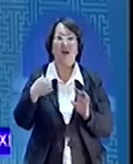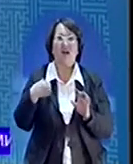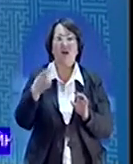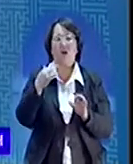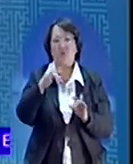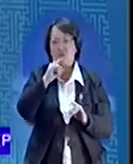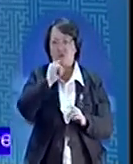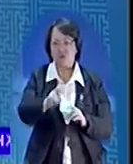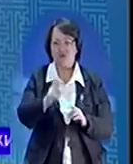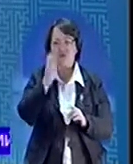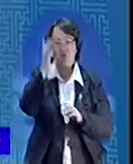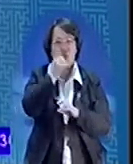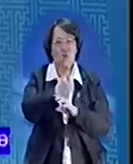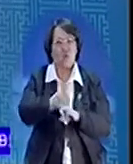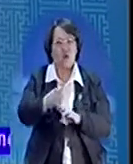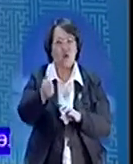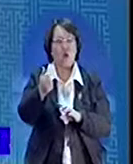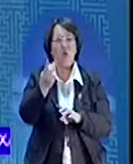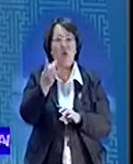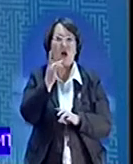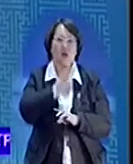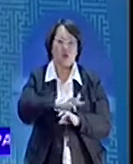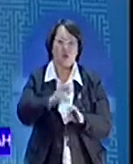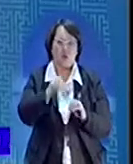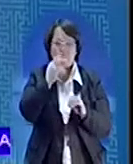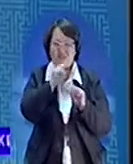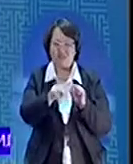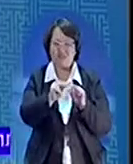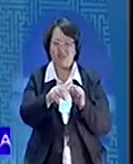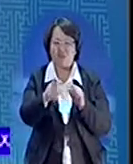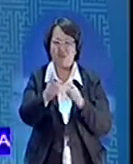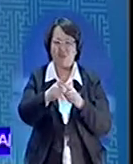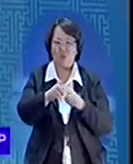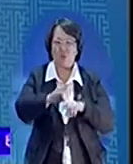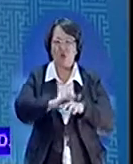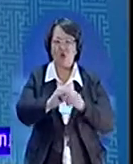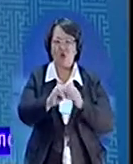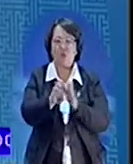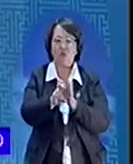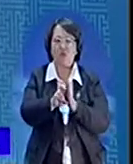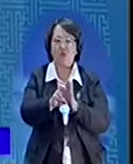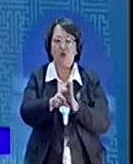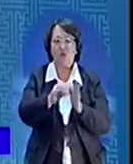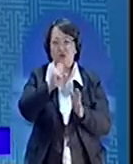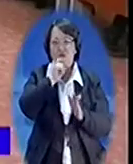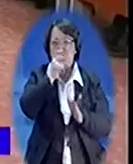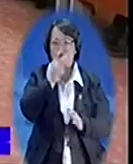ашигтай болгох, хяналтаач сайжруулах шаардлага бий гэж төсвийн байнгын хорооны удирдлага үзэж байна.